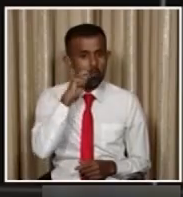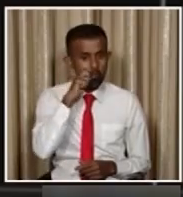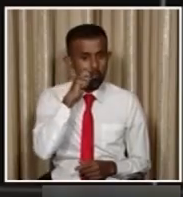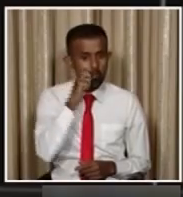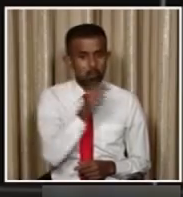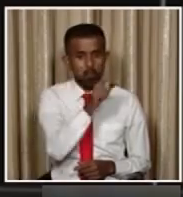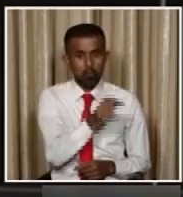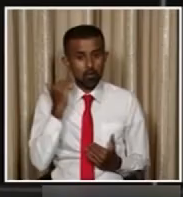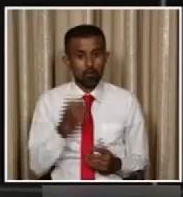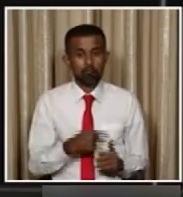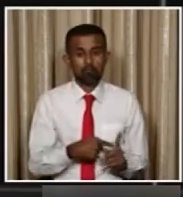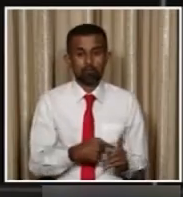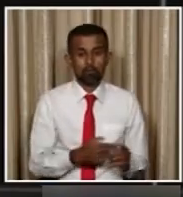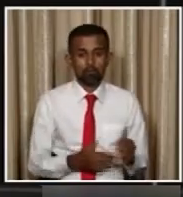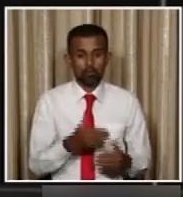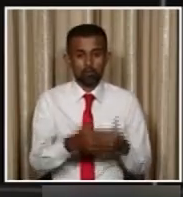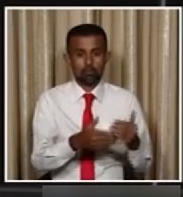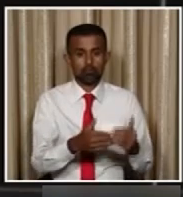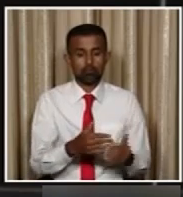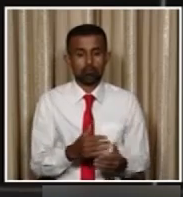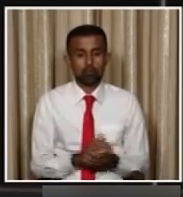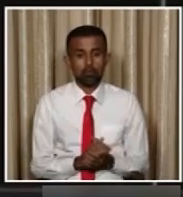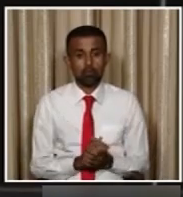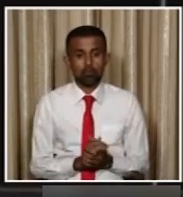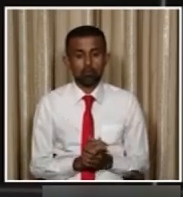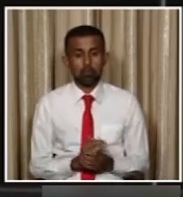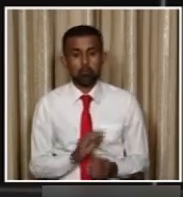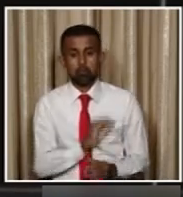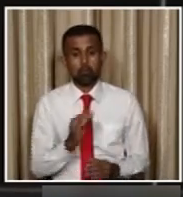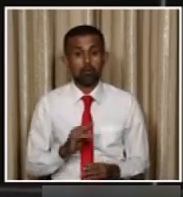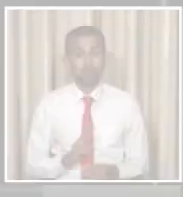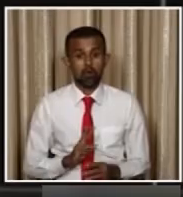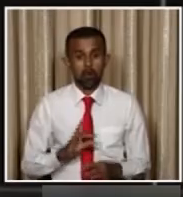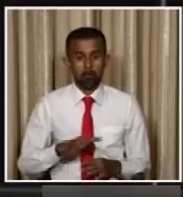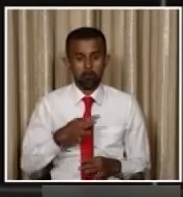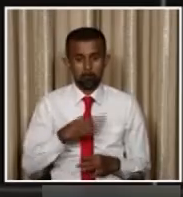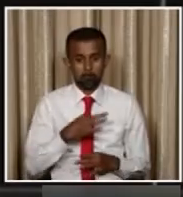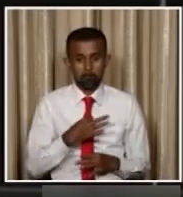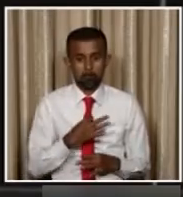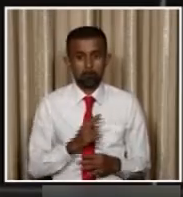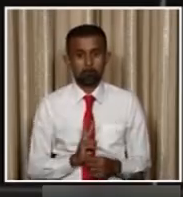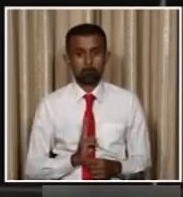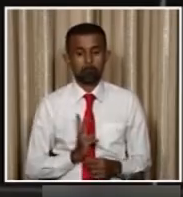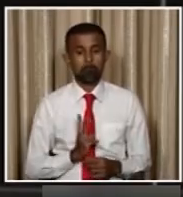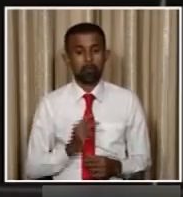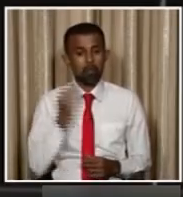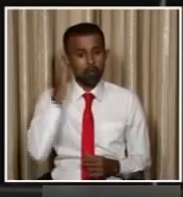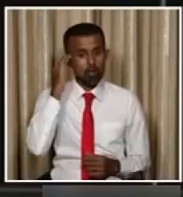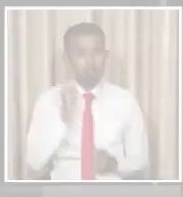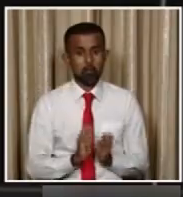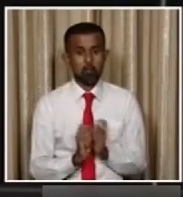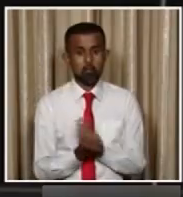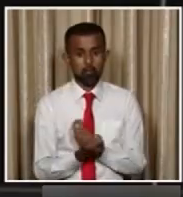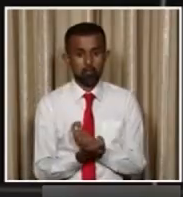අතර තියෙන අස්වභාවික ක්‍රම භාවිතා කරමින් කාන්තාවක් බවට